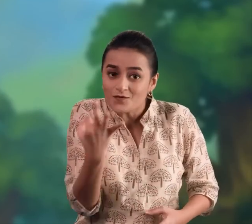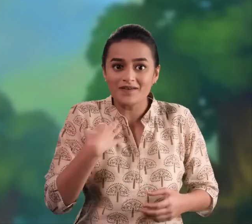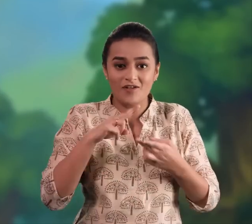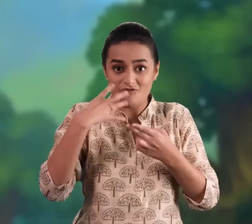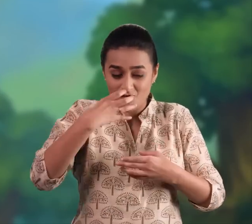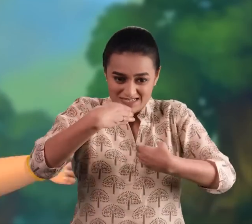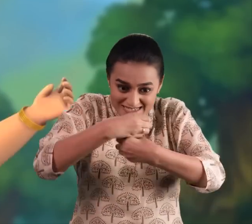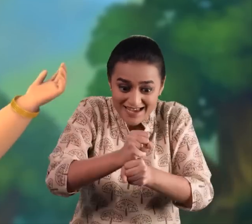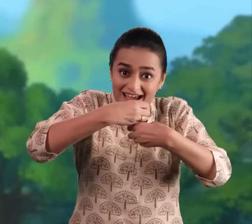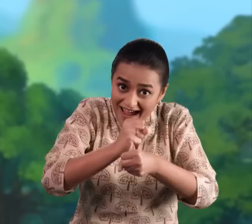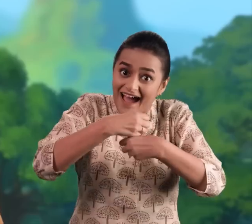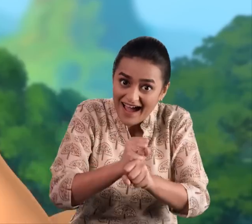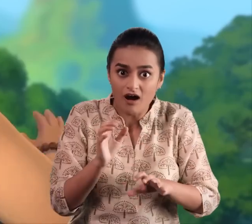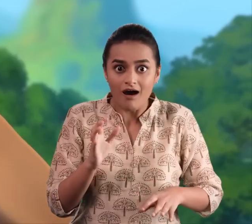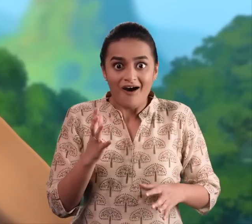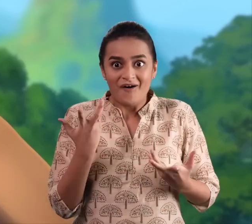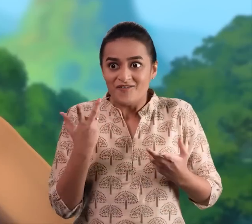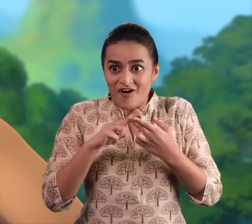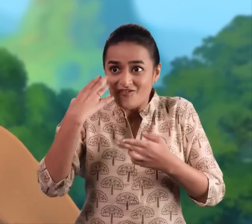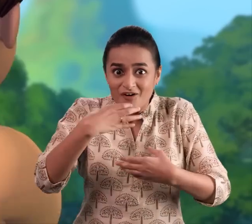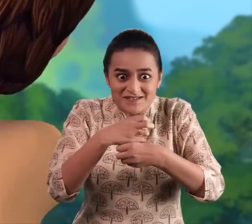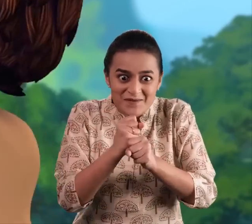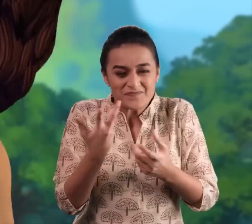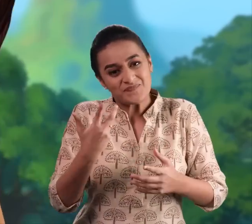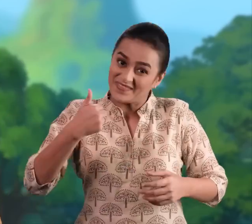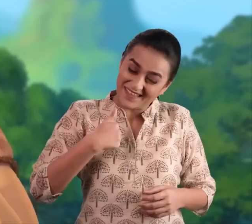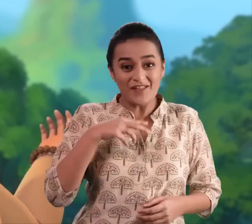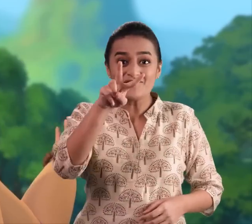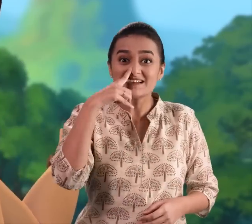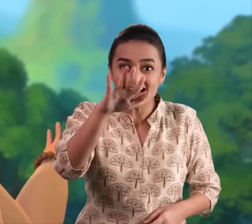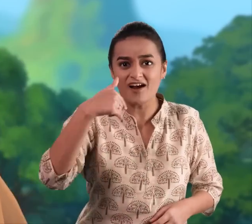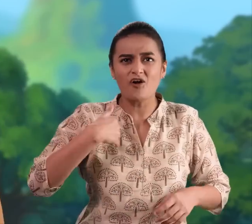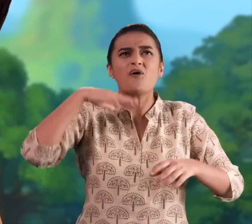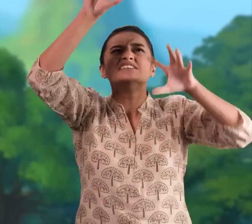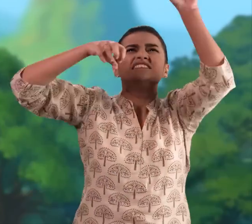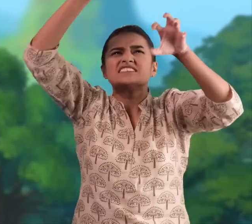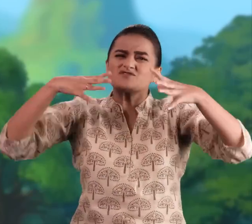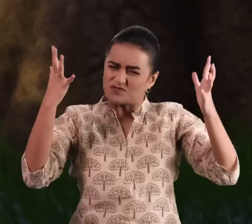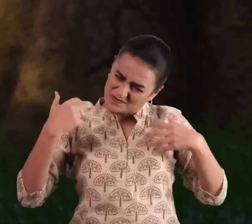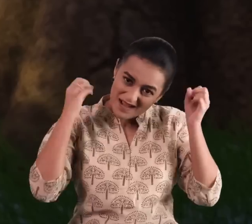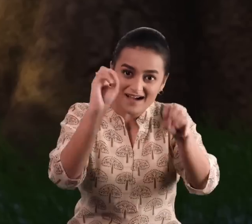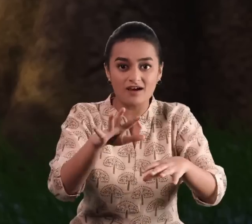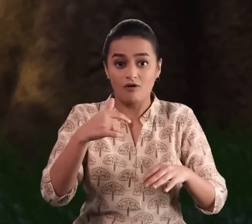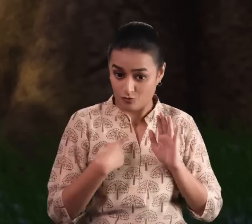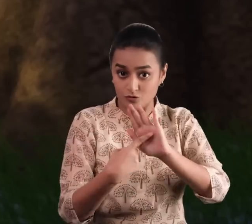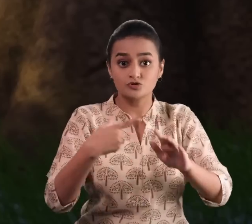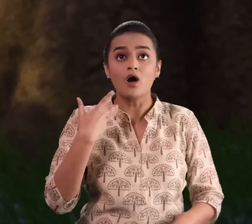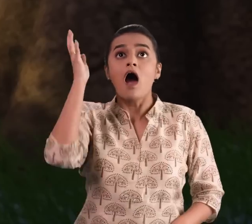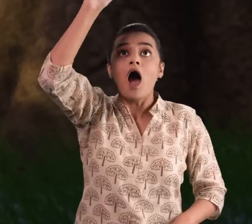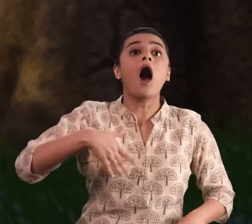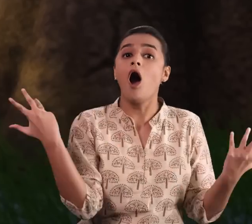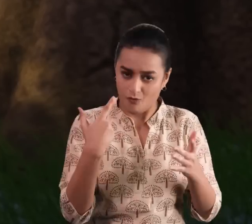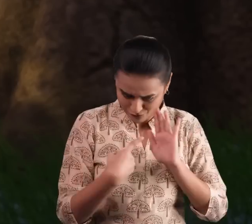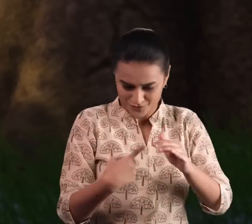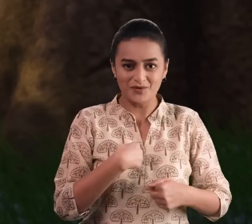मीठा स्वादिष्ट फलों का रस निकालेंगे। वाह, फलों का रस! तब तो मैं तुम्हारे लिए ढेर सारे फल तोड़ूंगा विशाखा। मैं दिखाता हूँ फल कैसे